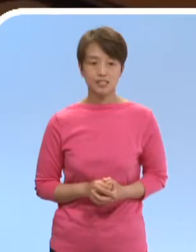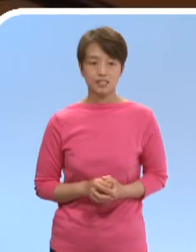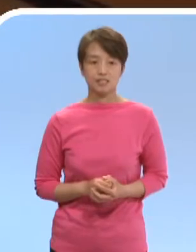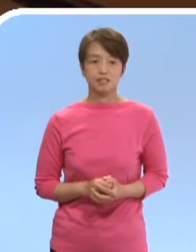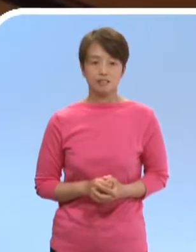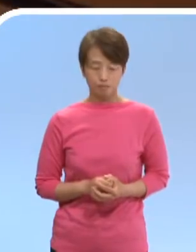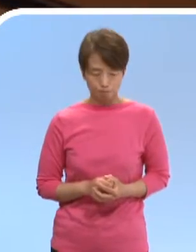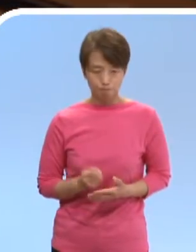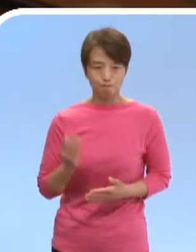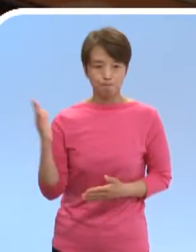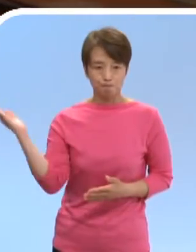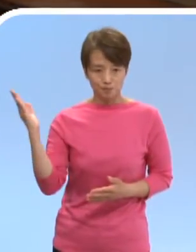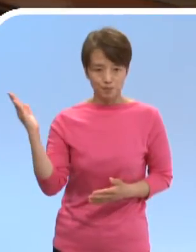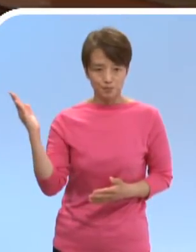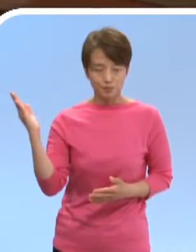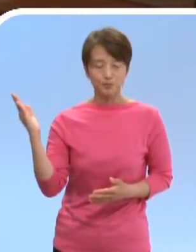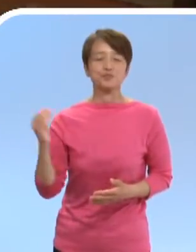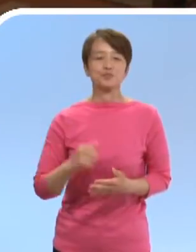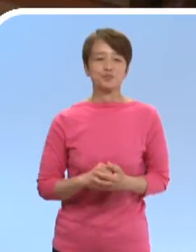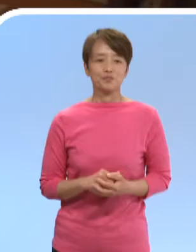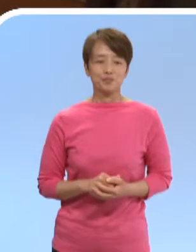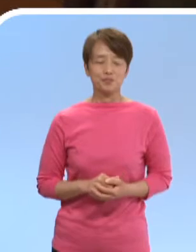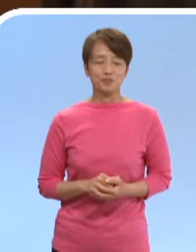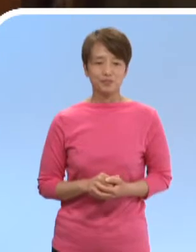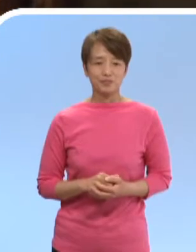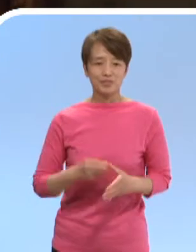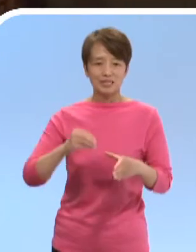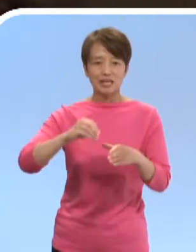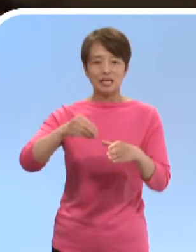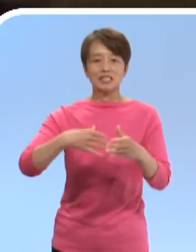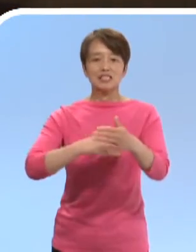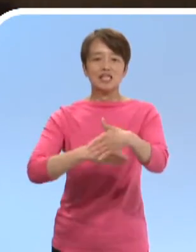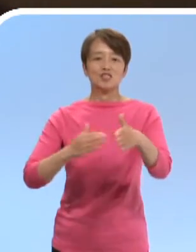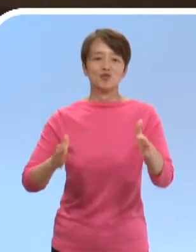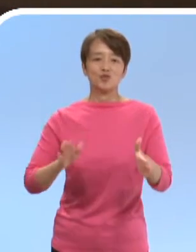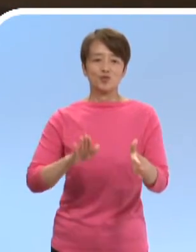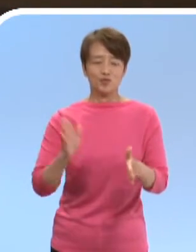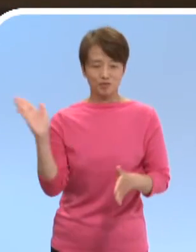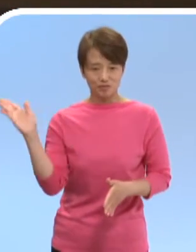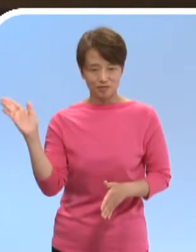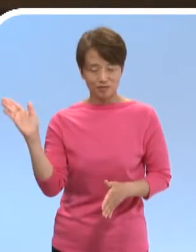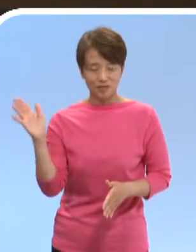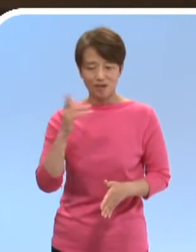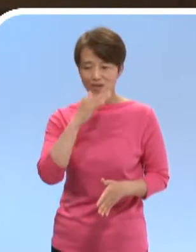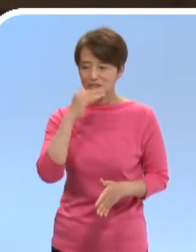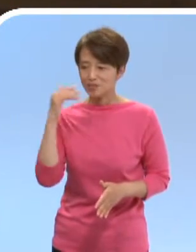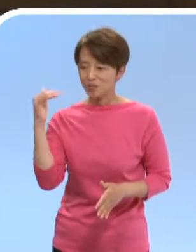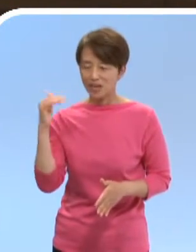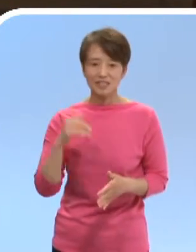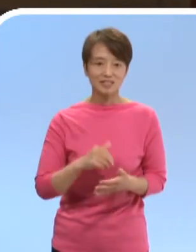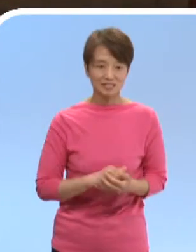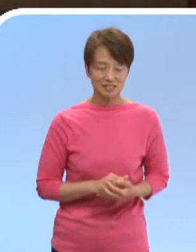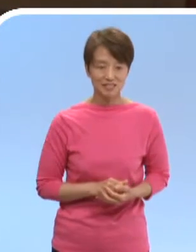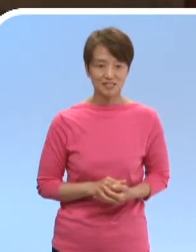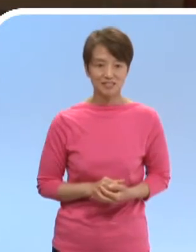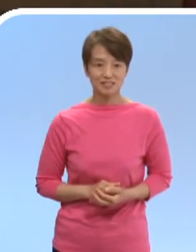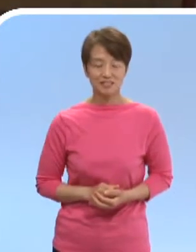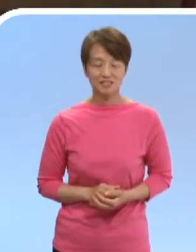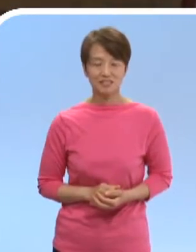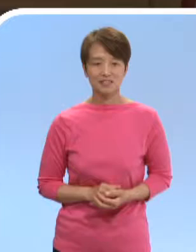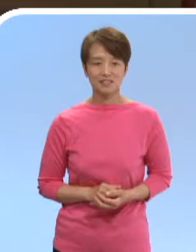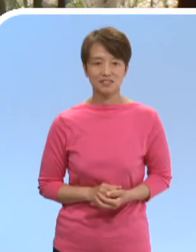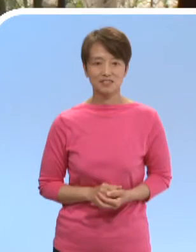失礼いたします、 は い、 どうぞ。はい、こちらが茶室になります。 素晴らしい。